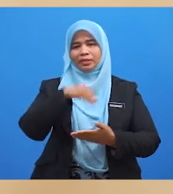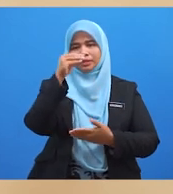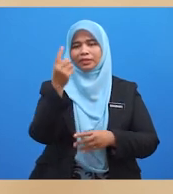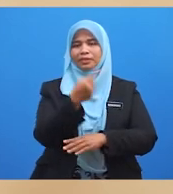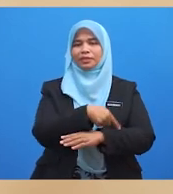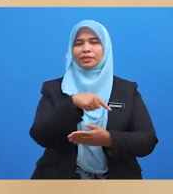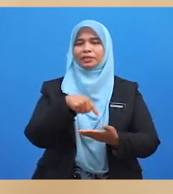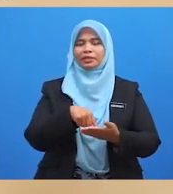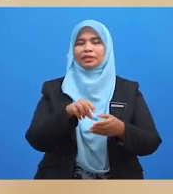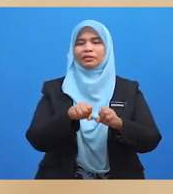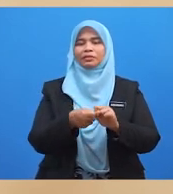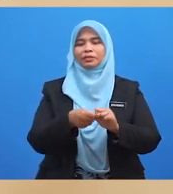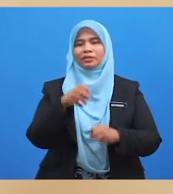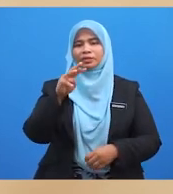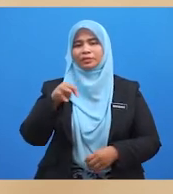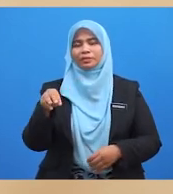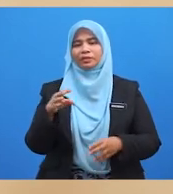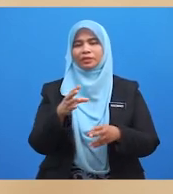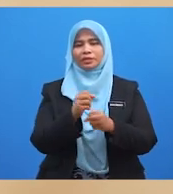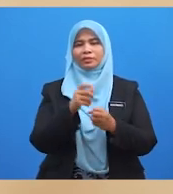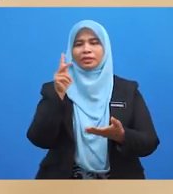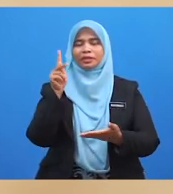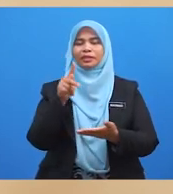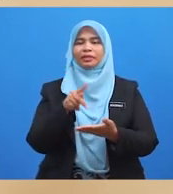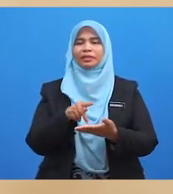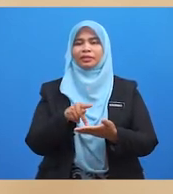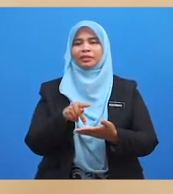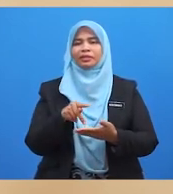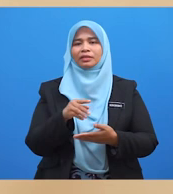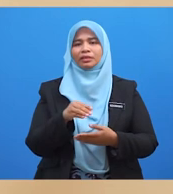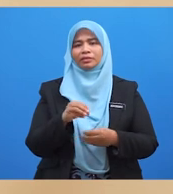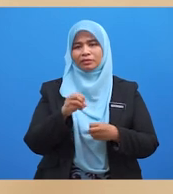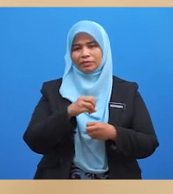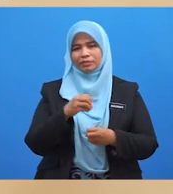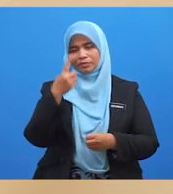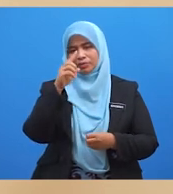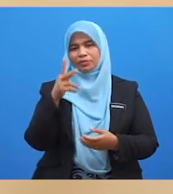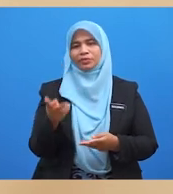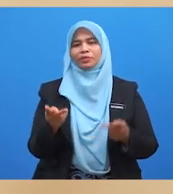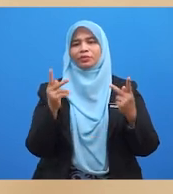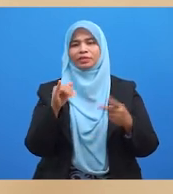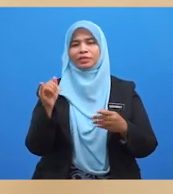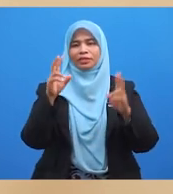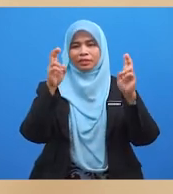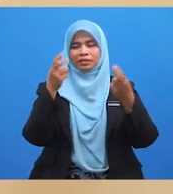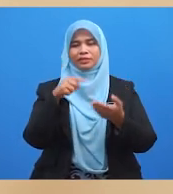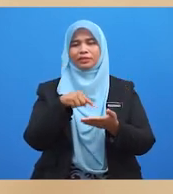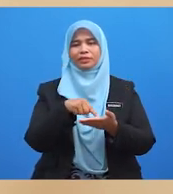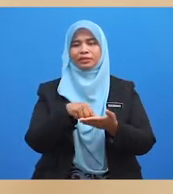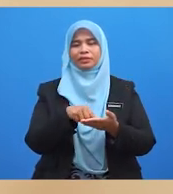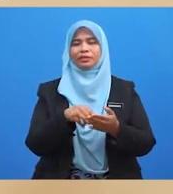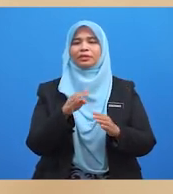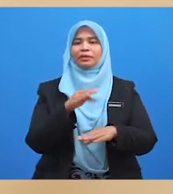ini agar murid-murid dapat mengenal pasti apa yang perlu dikuasai dalam tajuk ini. Pada